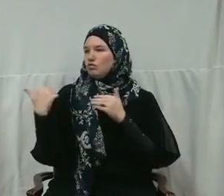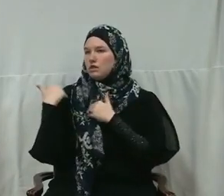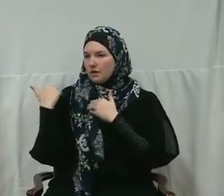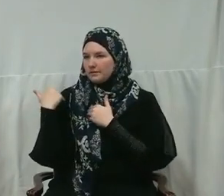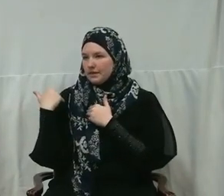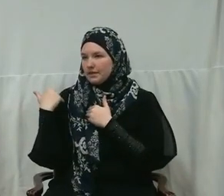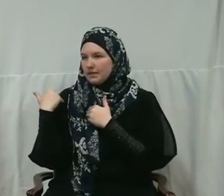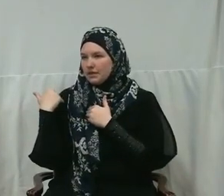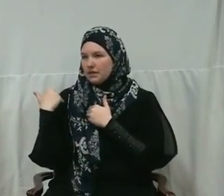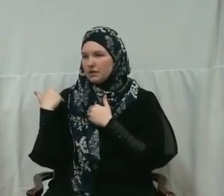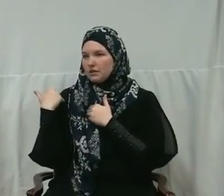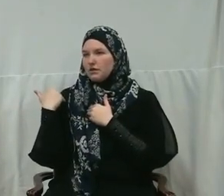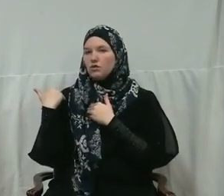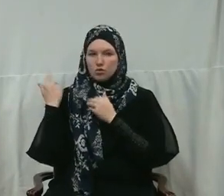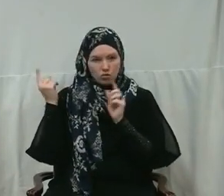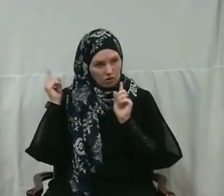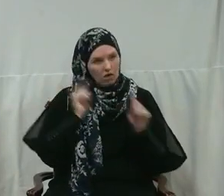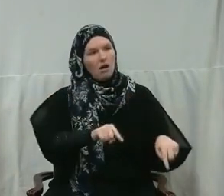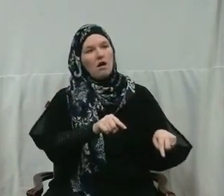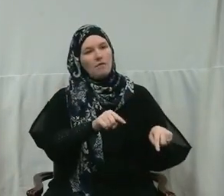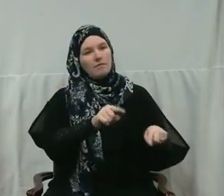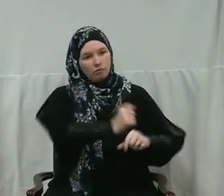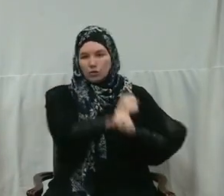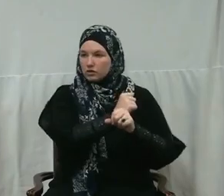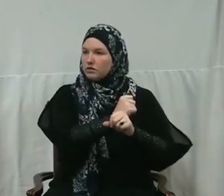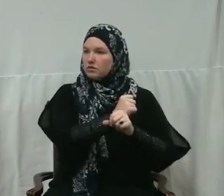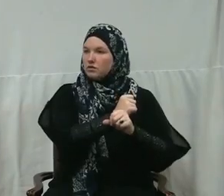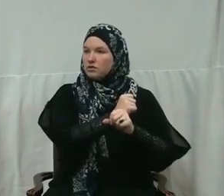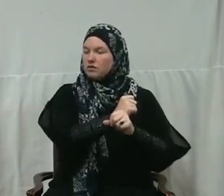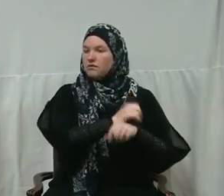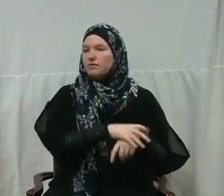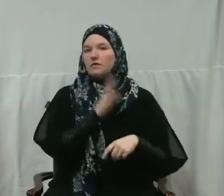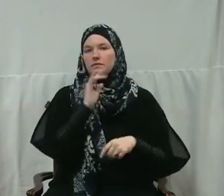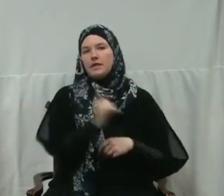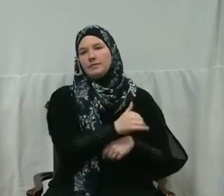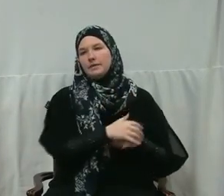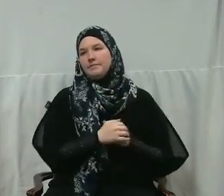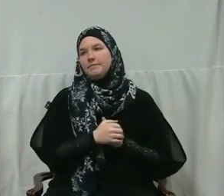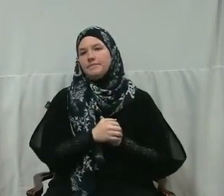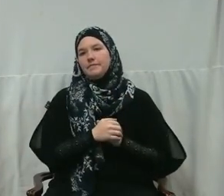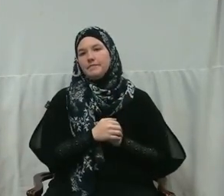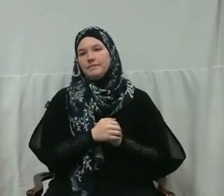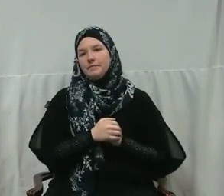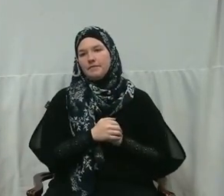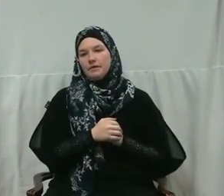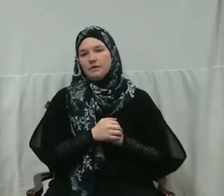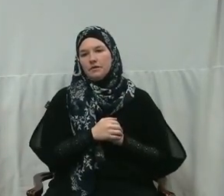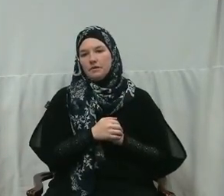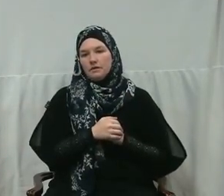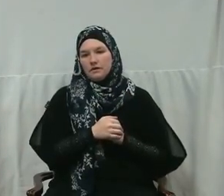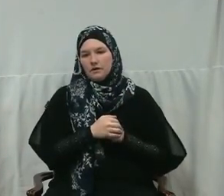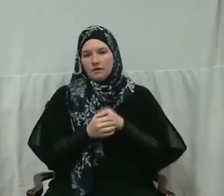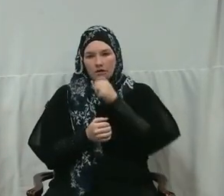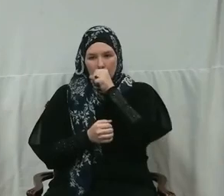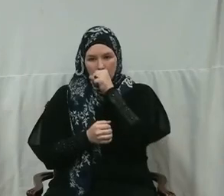responsibility to come and run and to protect. وَجَاءَ رَجُلٌ مِنْ أَقْصَى الْمَدِينَةِ يَسْعَى. He came from